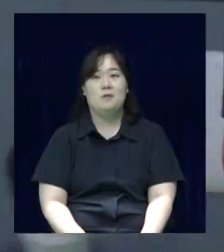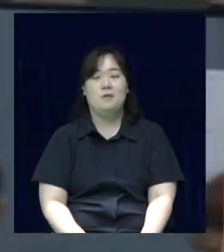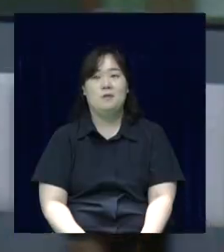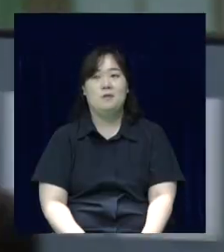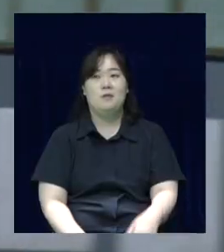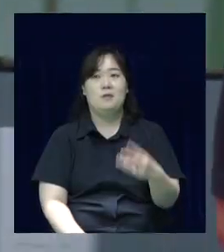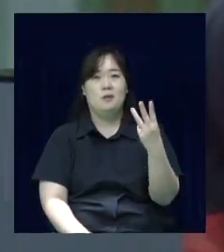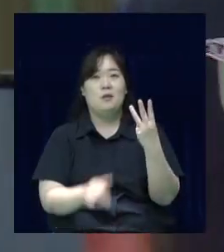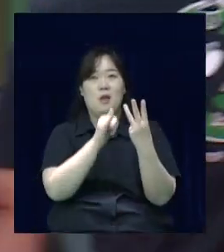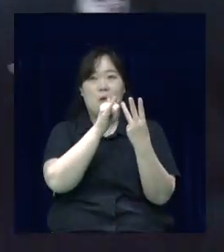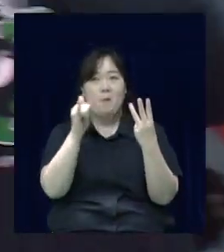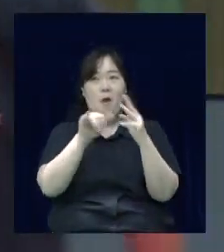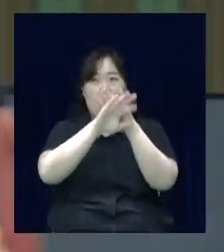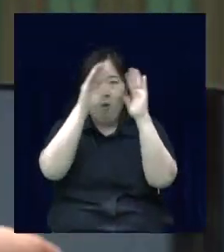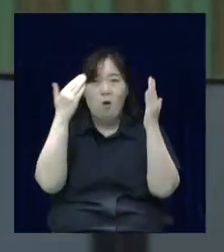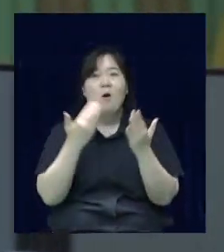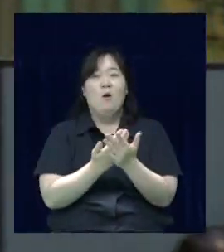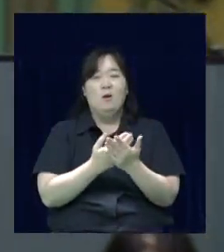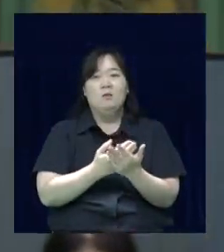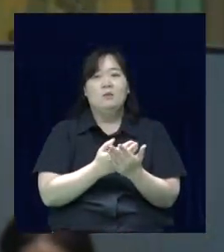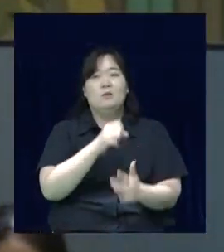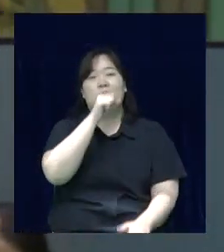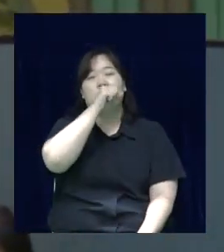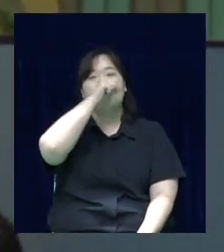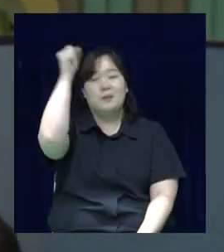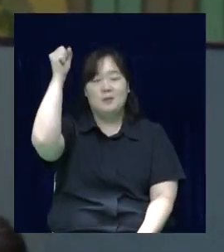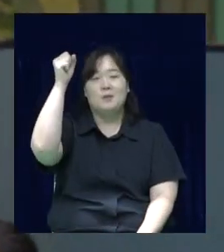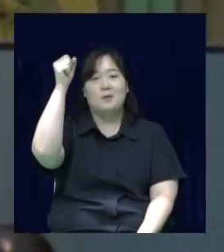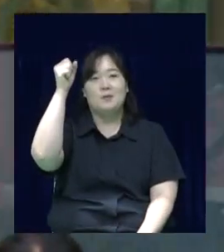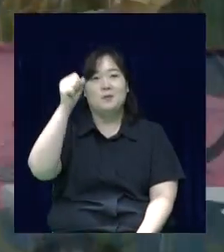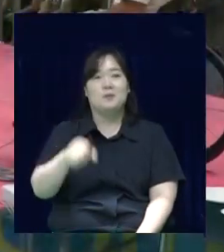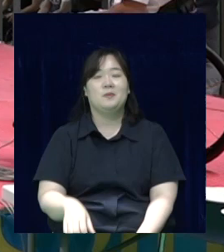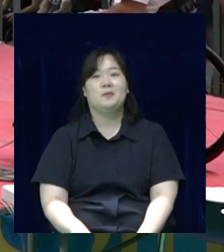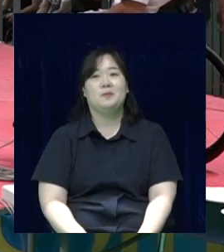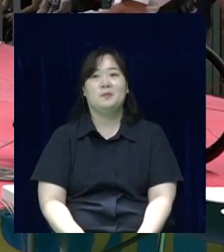세 명의 심판이 모두 성공을 선언했던 정금산.